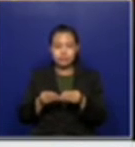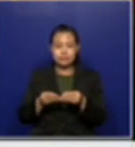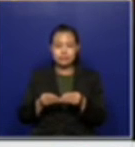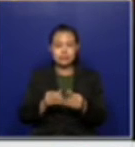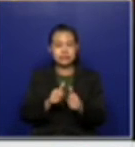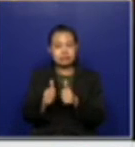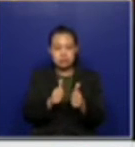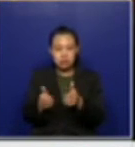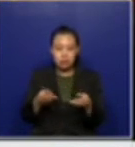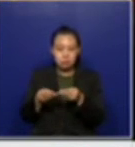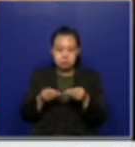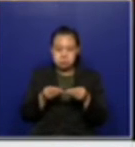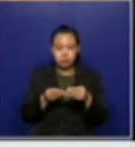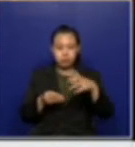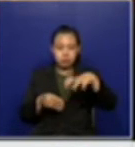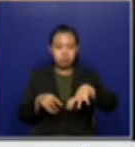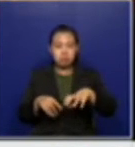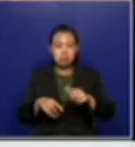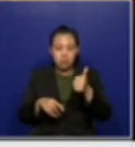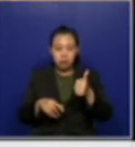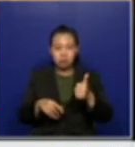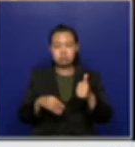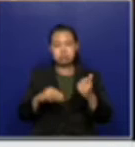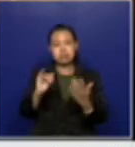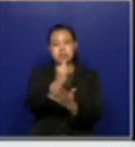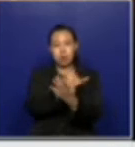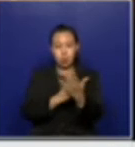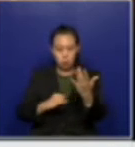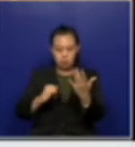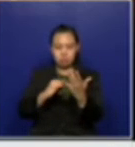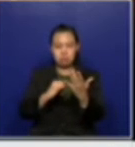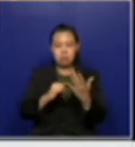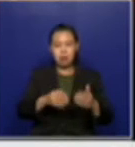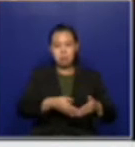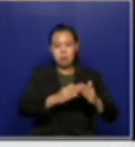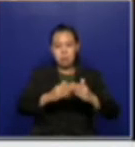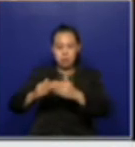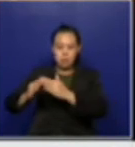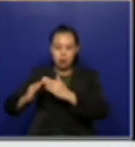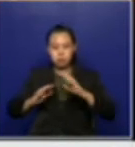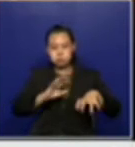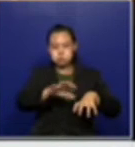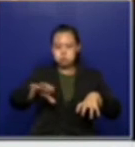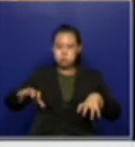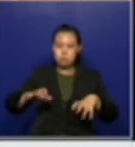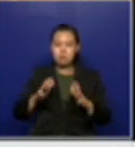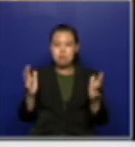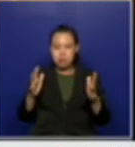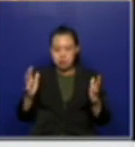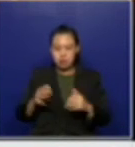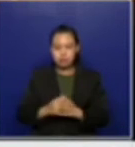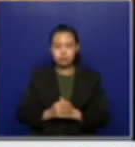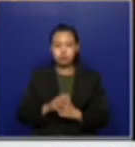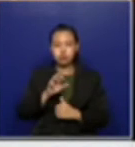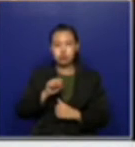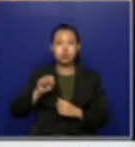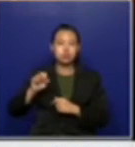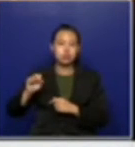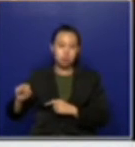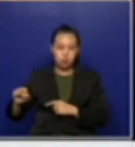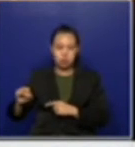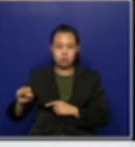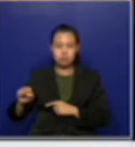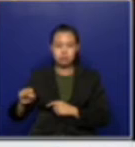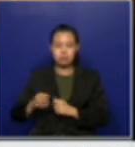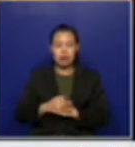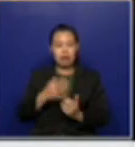เมืองหลวงทั้งต่างจังหวัดสมาชิกสภาผู้แทนราษฎรหลายคนในสภาแห่งนี้ได้พูดตล